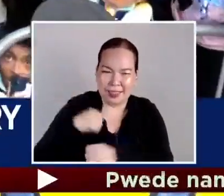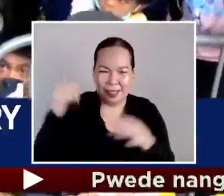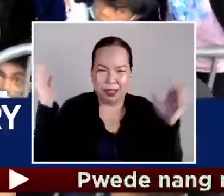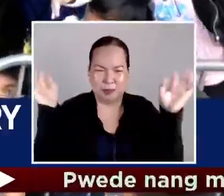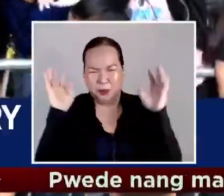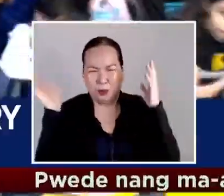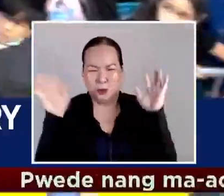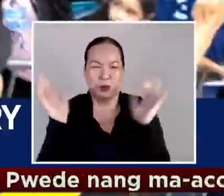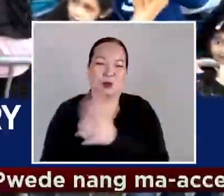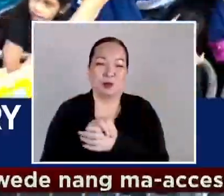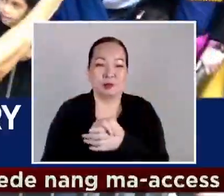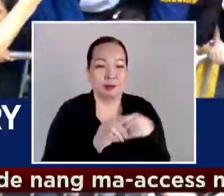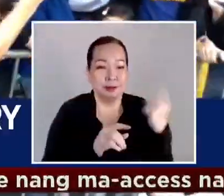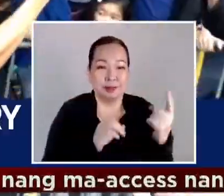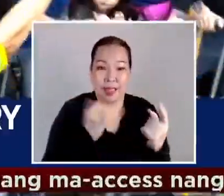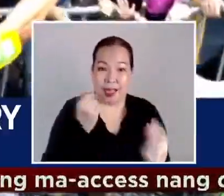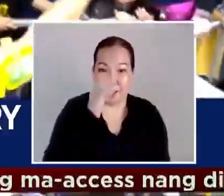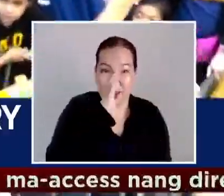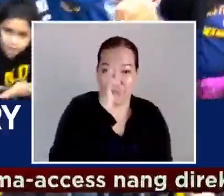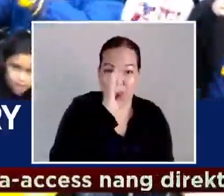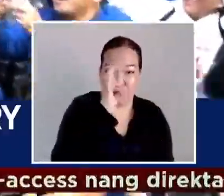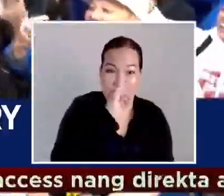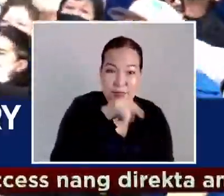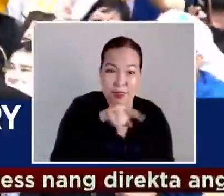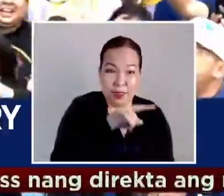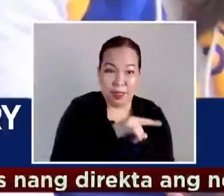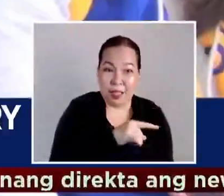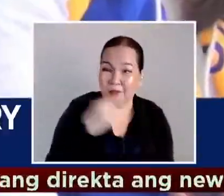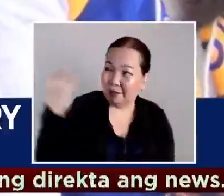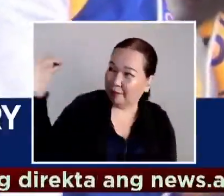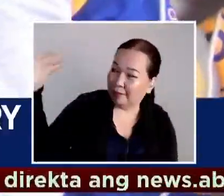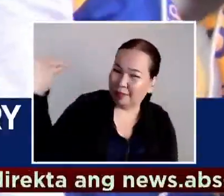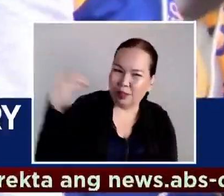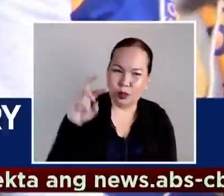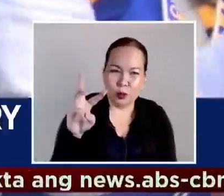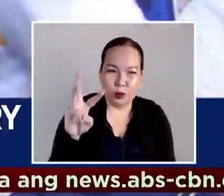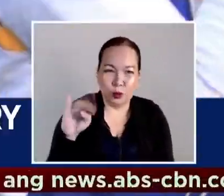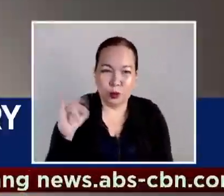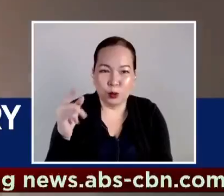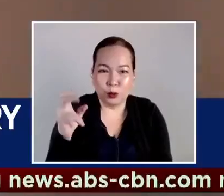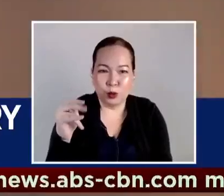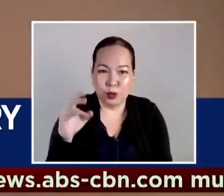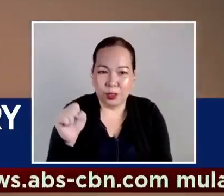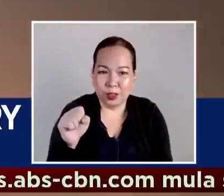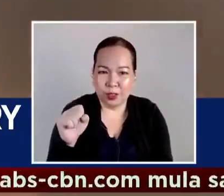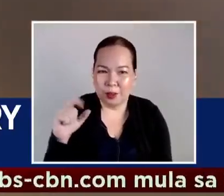Yeah! Ito mga Pinoy naman, nakaselfie pa si Wiggins na siya pa ang nagpost sa kanyang Instagram.